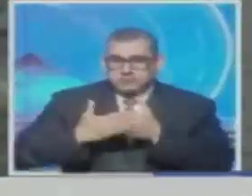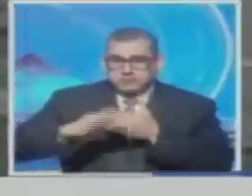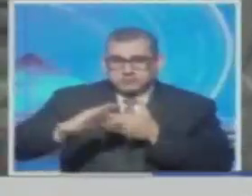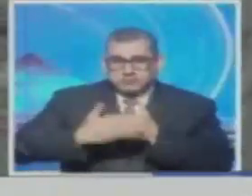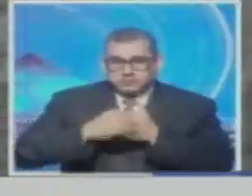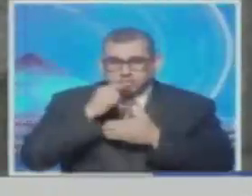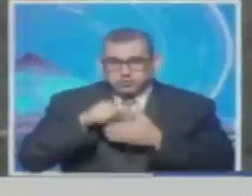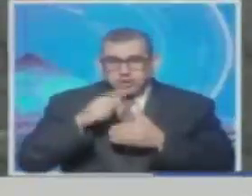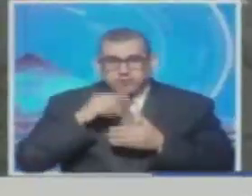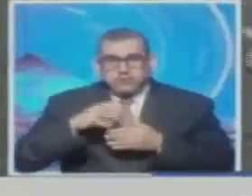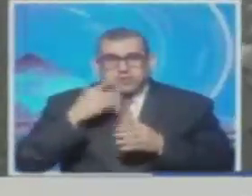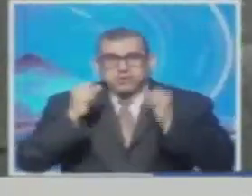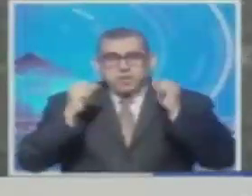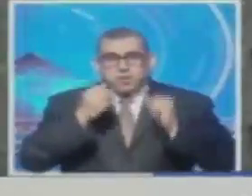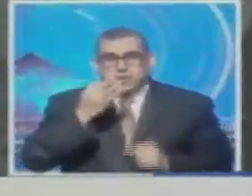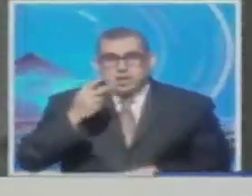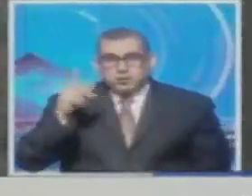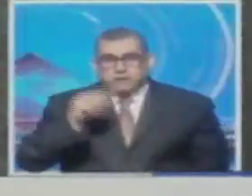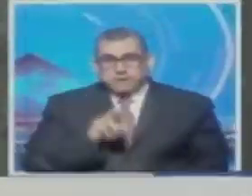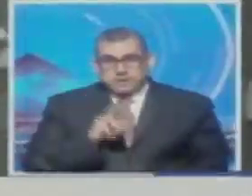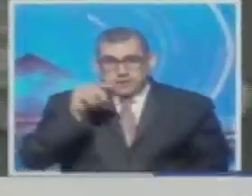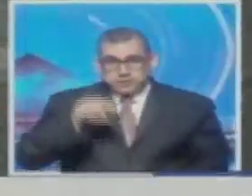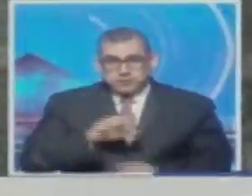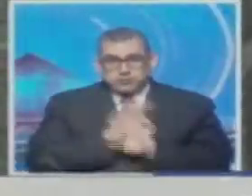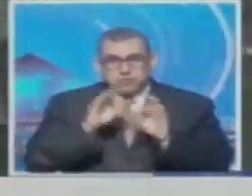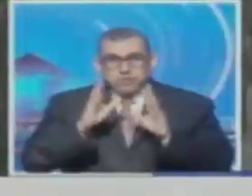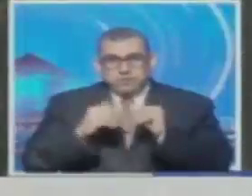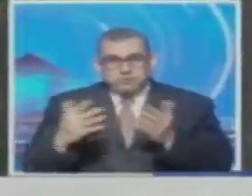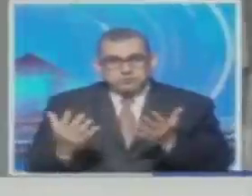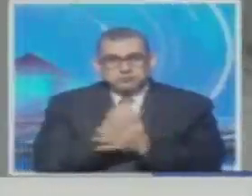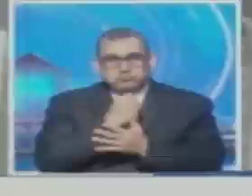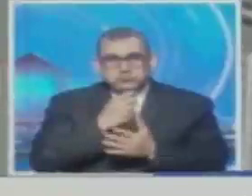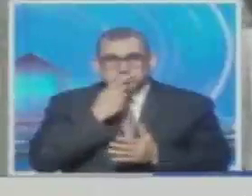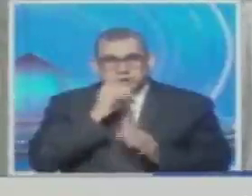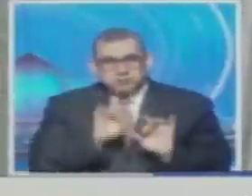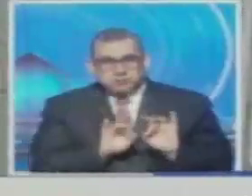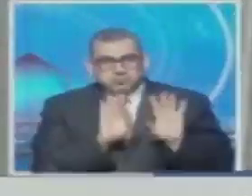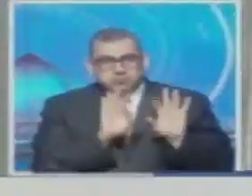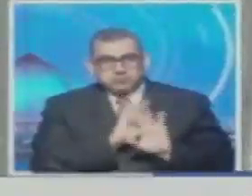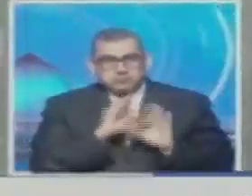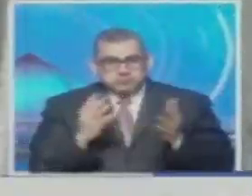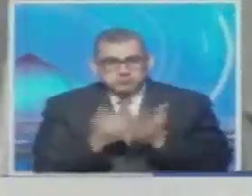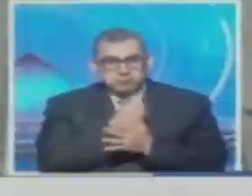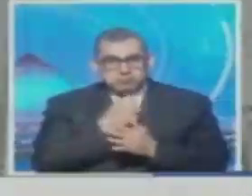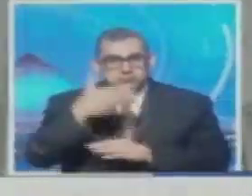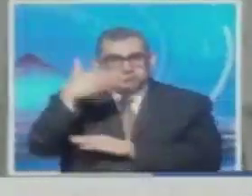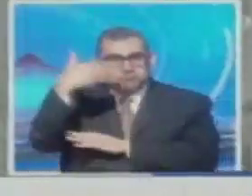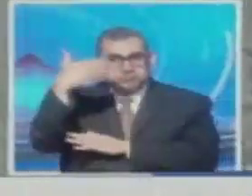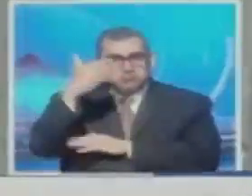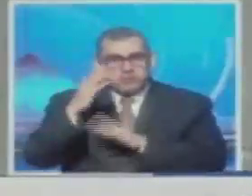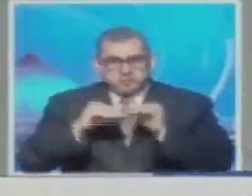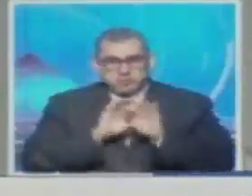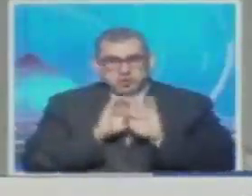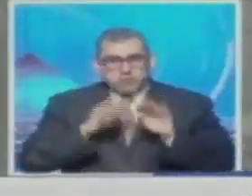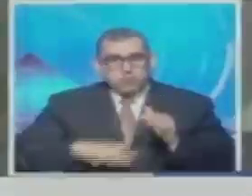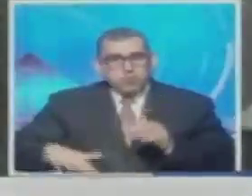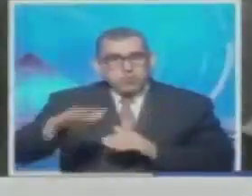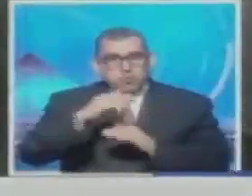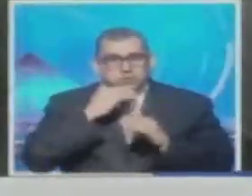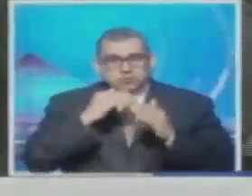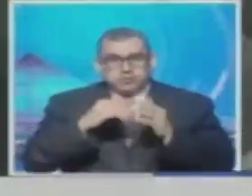فاستردت ثورة 23 من يوليو مصر من المستعمرين واستعادت مكانتها على